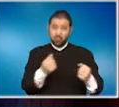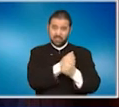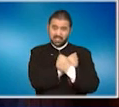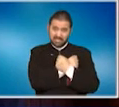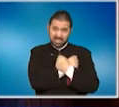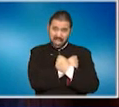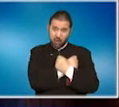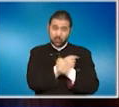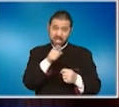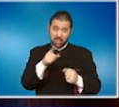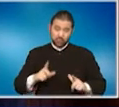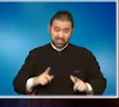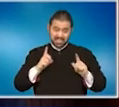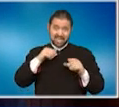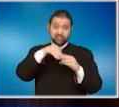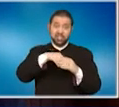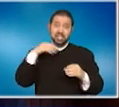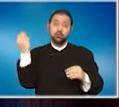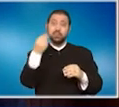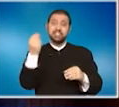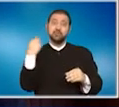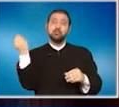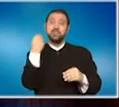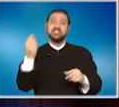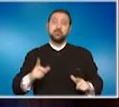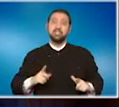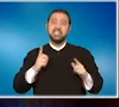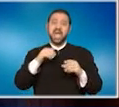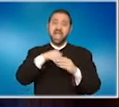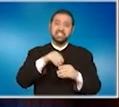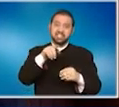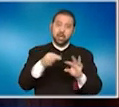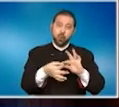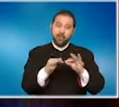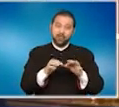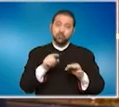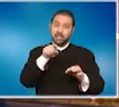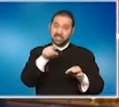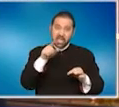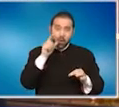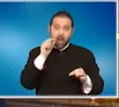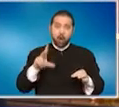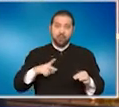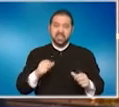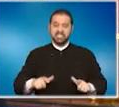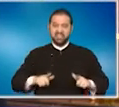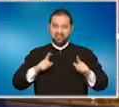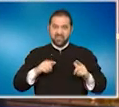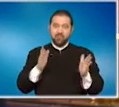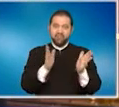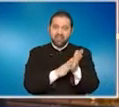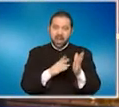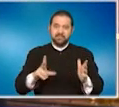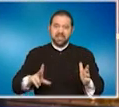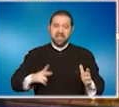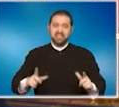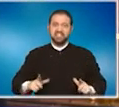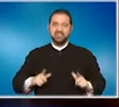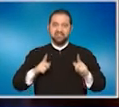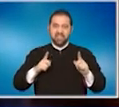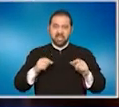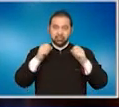să petreacă în tine și tu să petreci în Dumnezeu. Oriunde ești, Dumnezeu petrece în tine. Și cuvântul tău este cuvânt viu și fapta ta este faptă vie și minunea ta